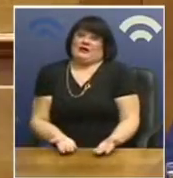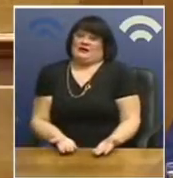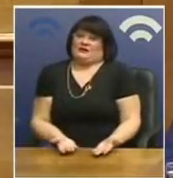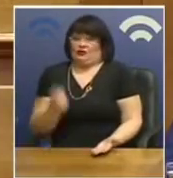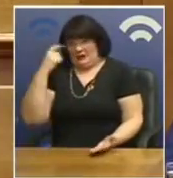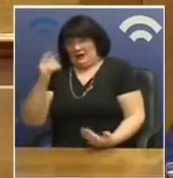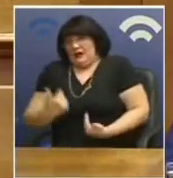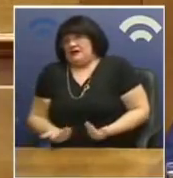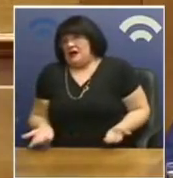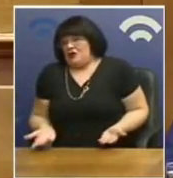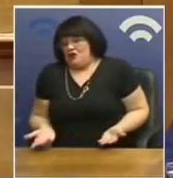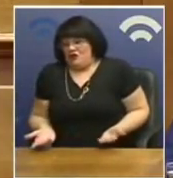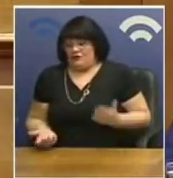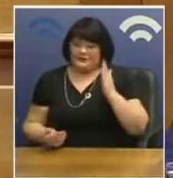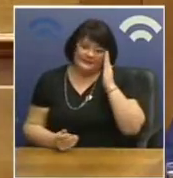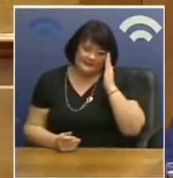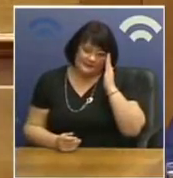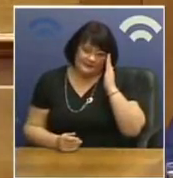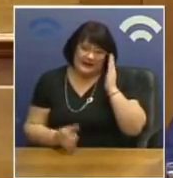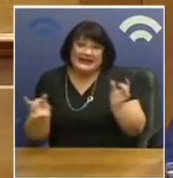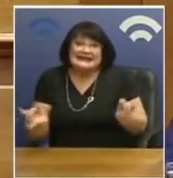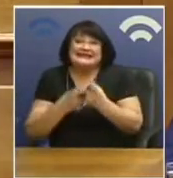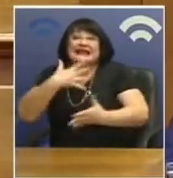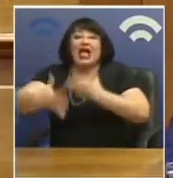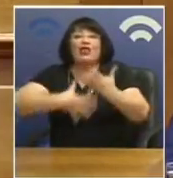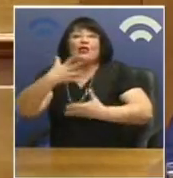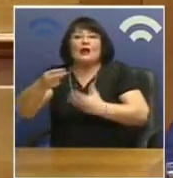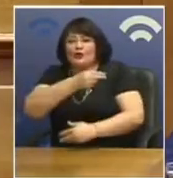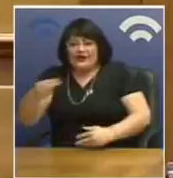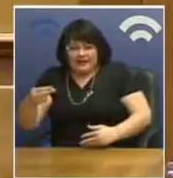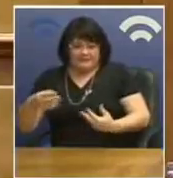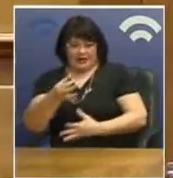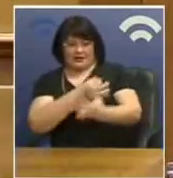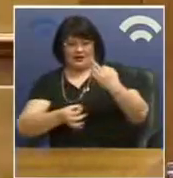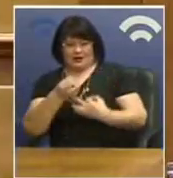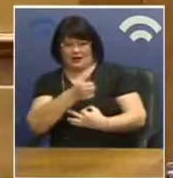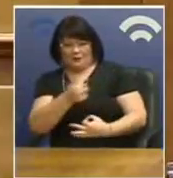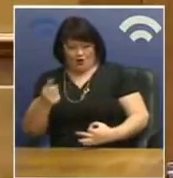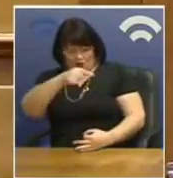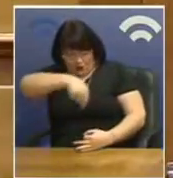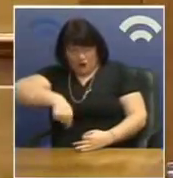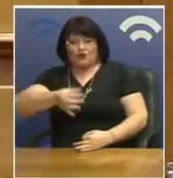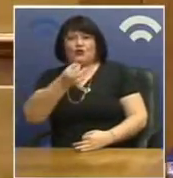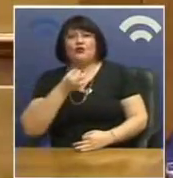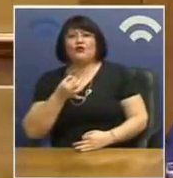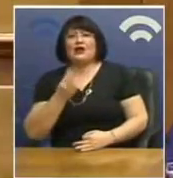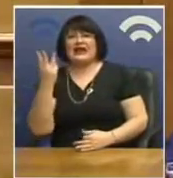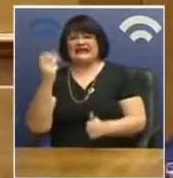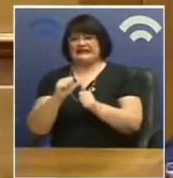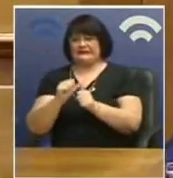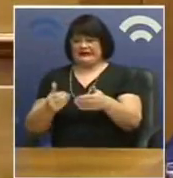Στείνεται λοιπόν εδώ μια υπόθεση σκανδαλώδη και το μόνο που έχετε να πείτε στη Βουλή είναι ότι έχει 3 μήνες